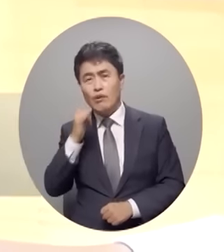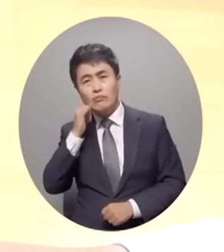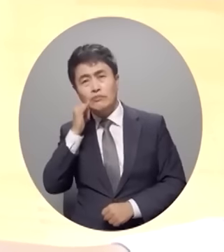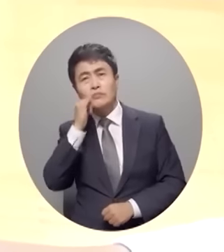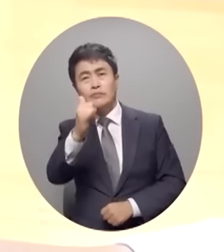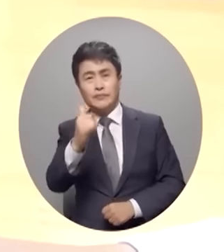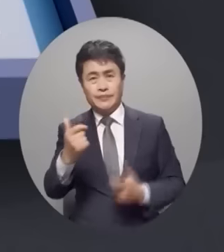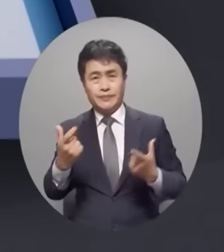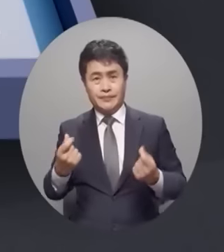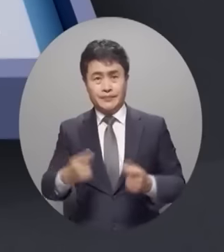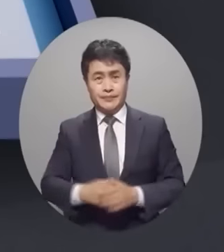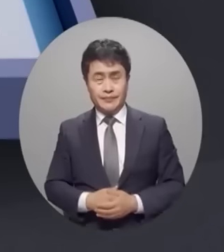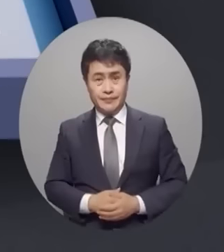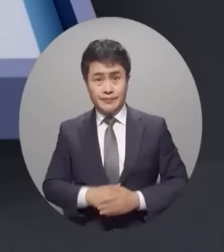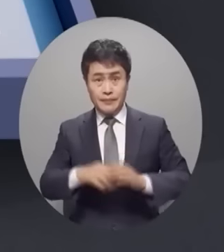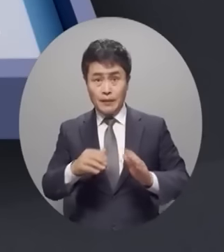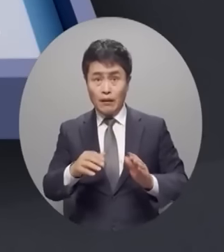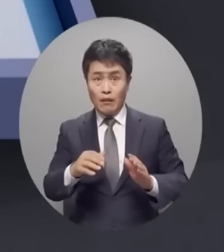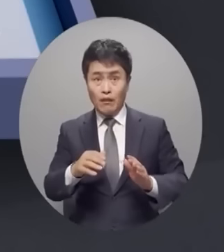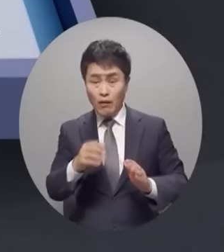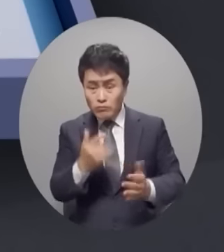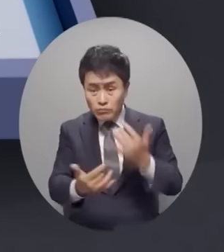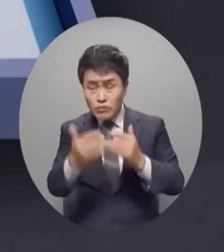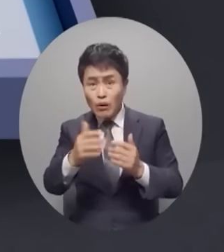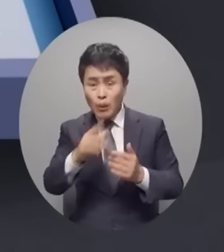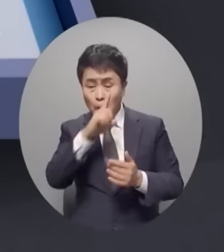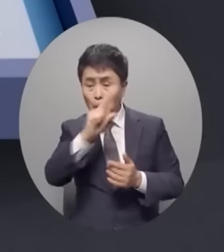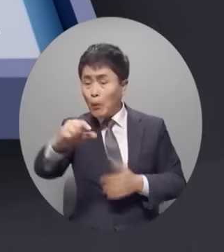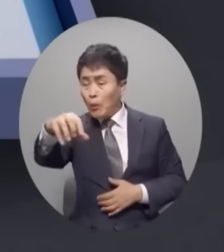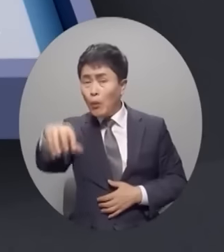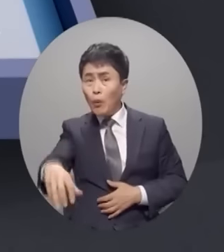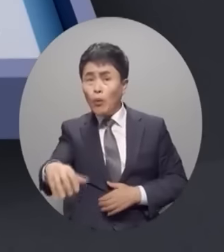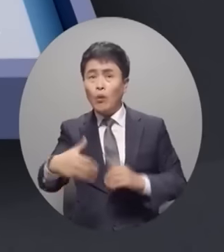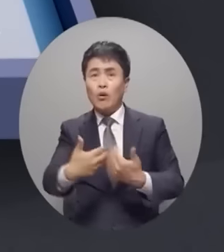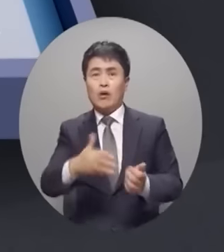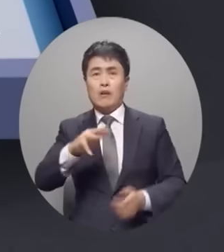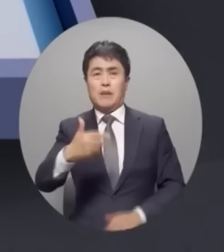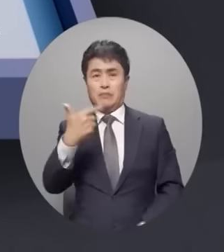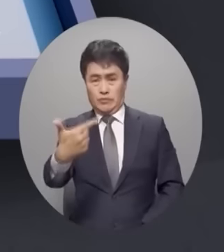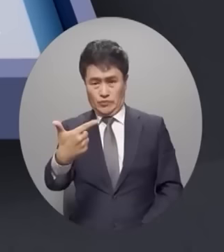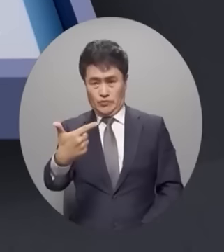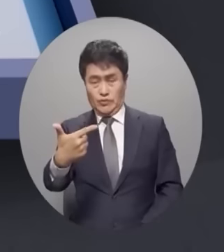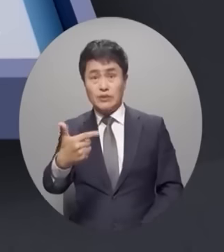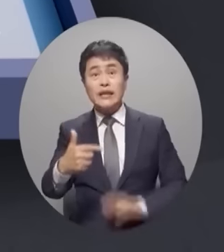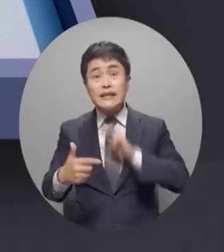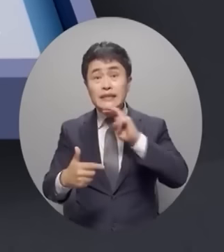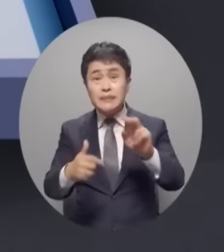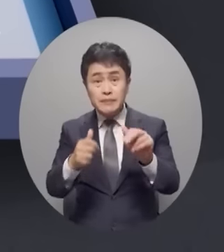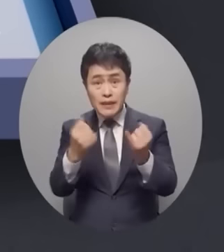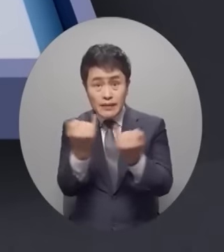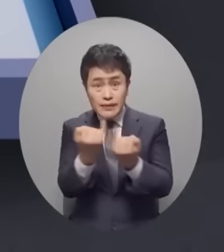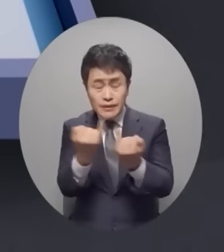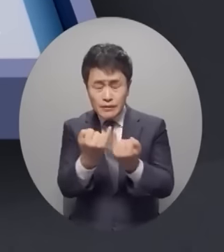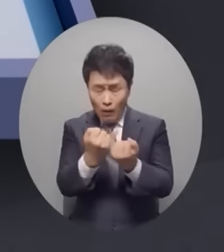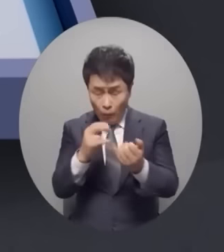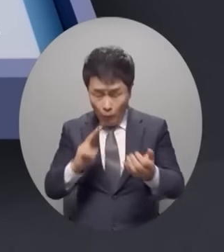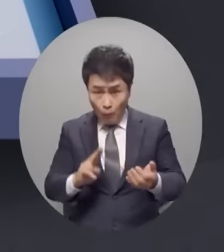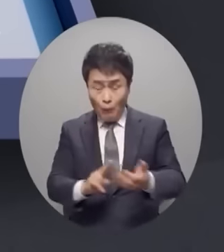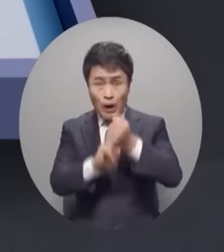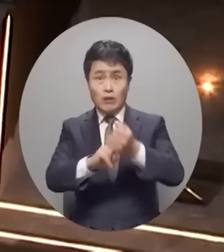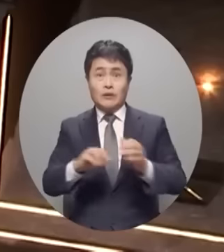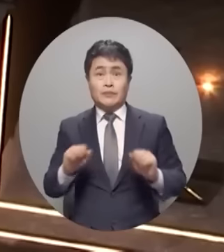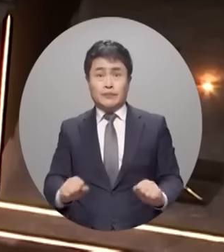상태잖아요. 반면 발화 지점과 멀지 않은 곳인 806호에 투숙하고 있던 20대 여성은 기적적으로